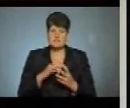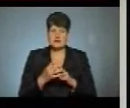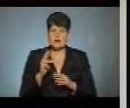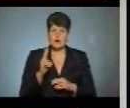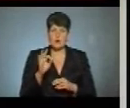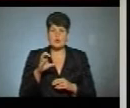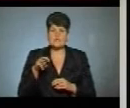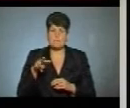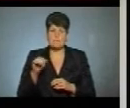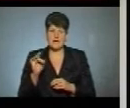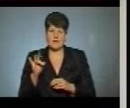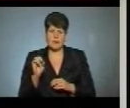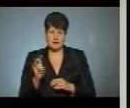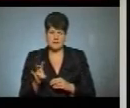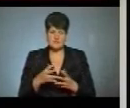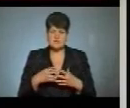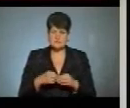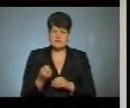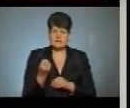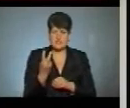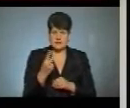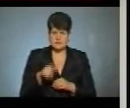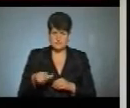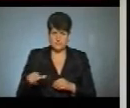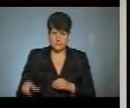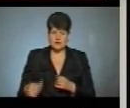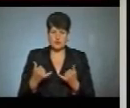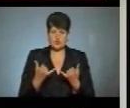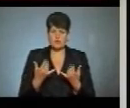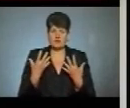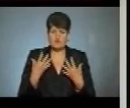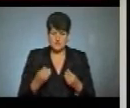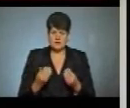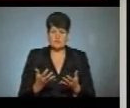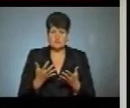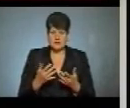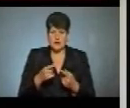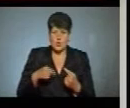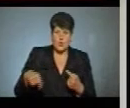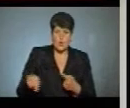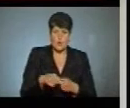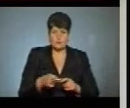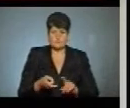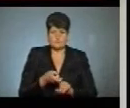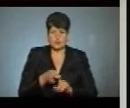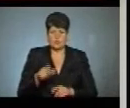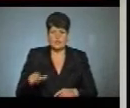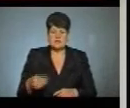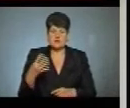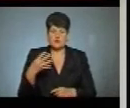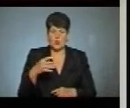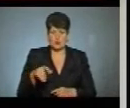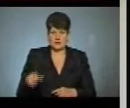Космирин, де зафіксували коронавірус у сім'ї з 12 осіб. На сьогодні вже встановили коло контактних осіб – це 40 людей.